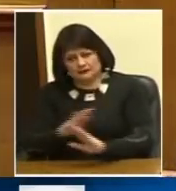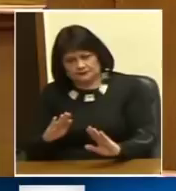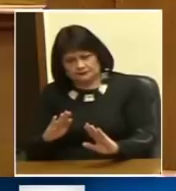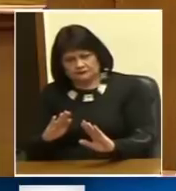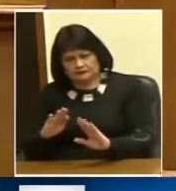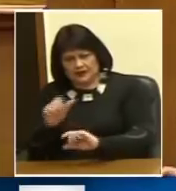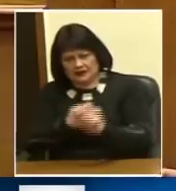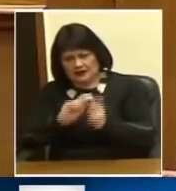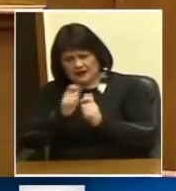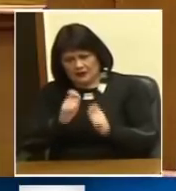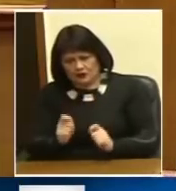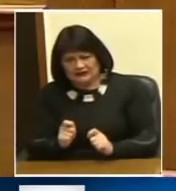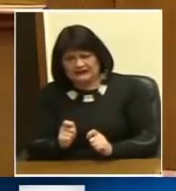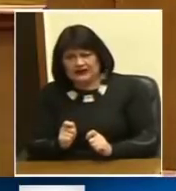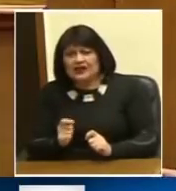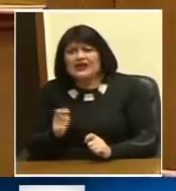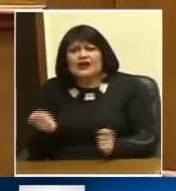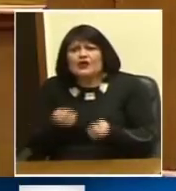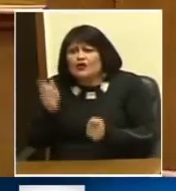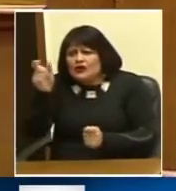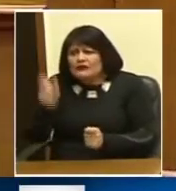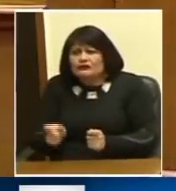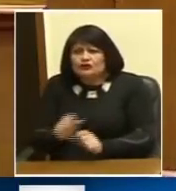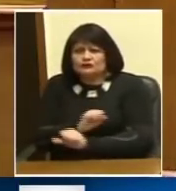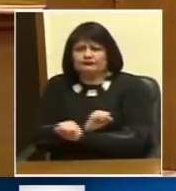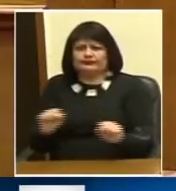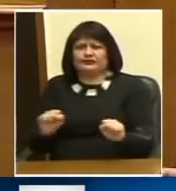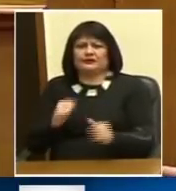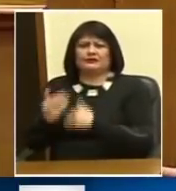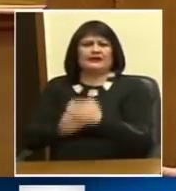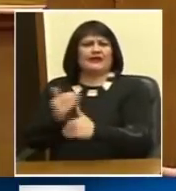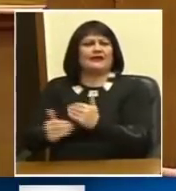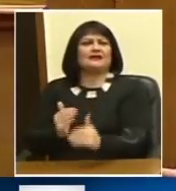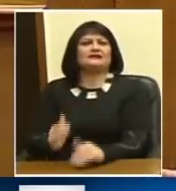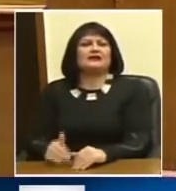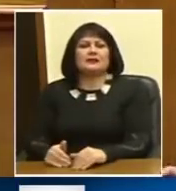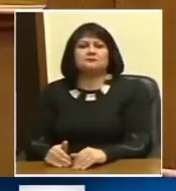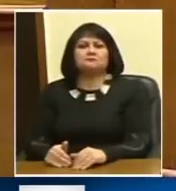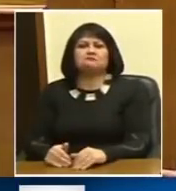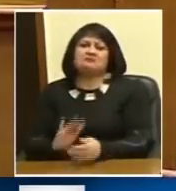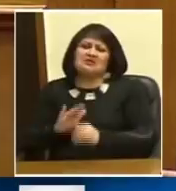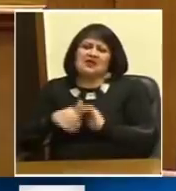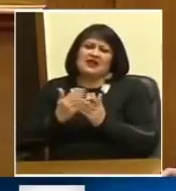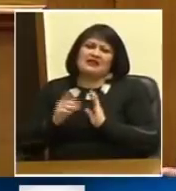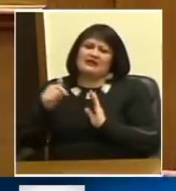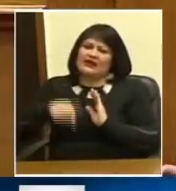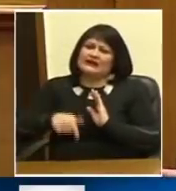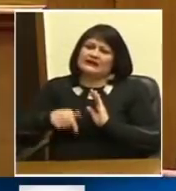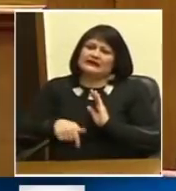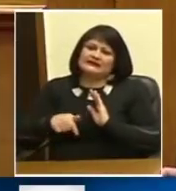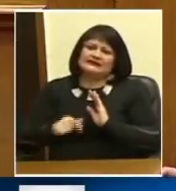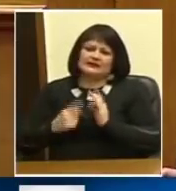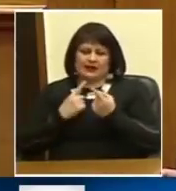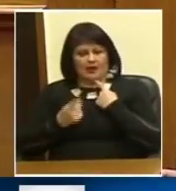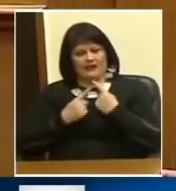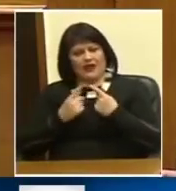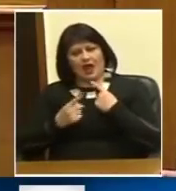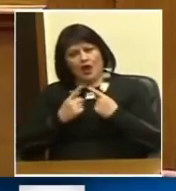πραγματικότητα σαμποτάρει όλη τη διαδικασία. Δεν τον ενδιαφέρει σήμερα αυτός ο διάλογος